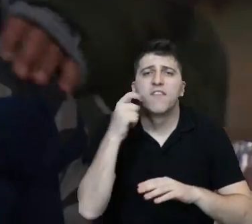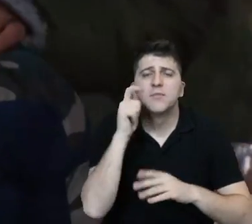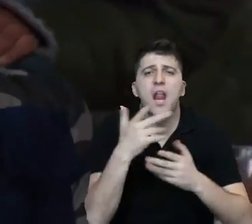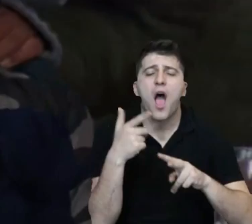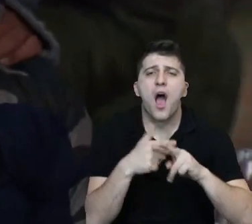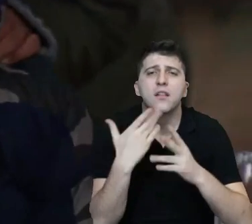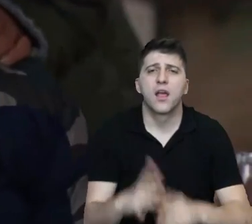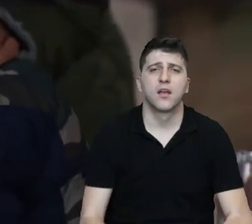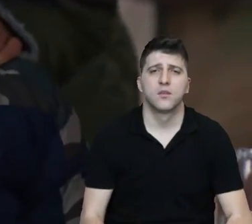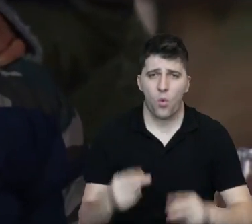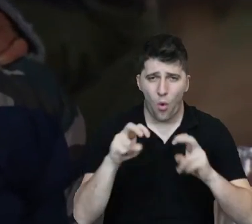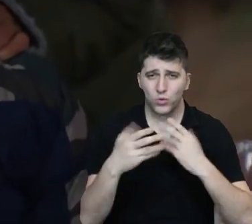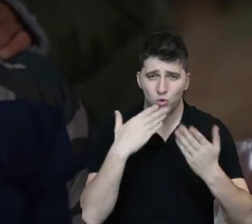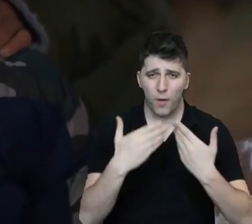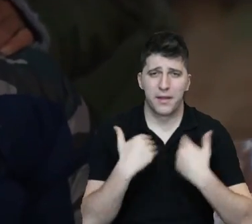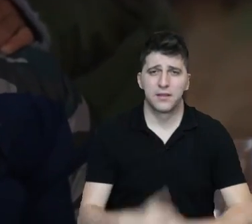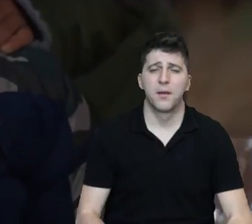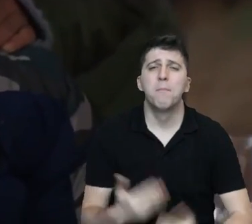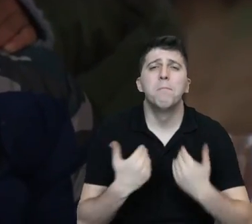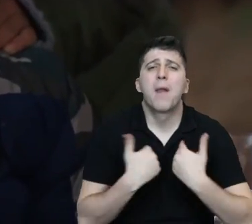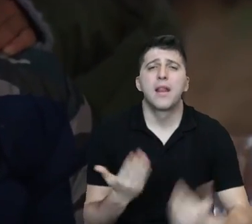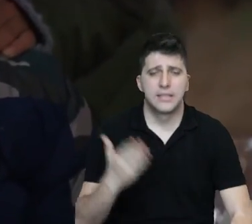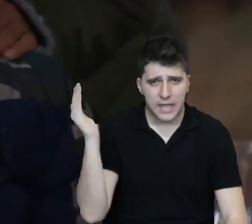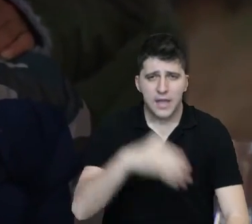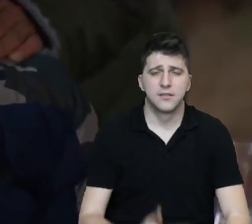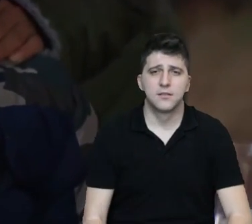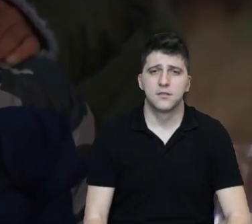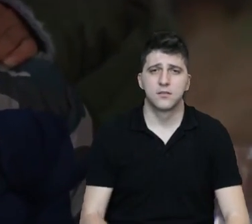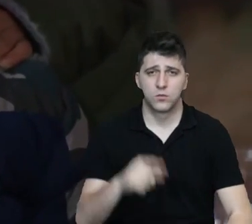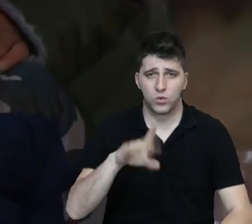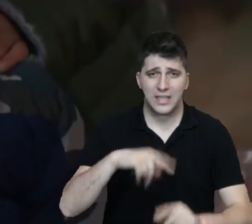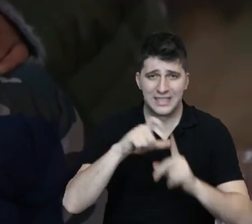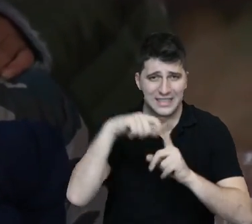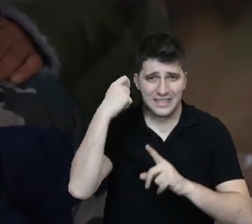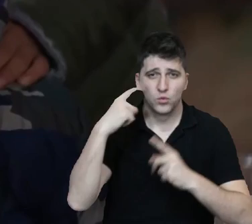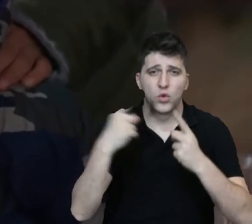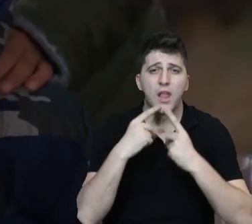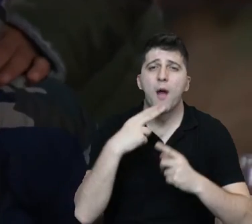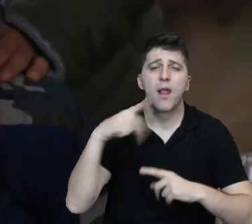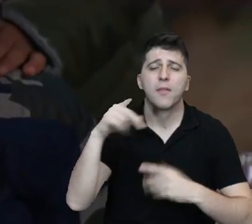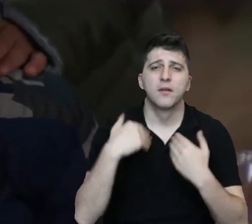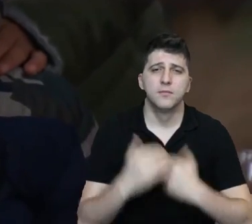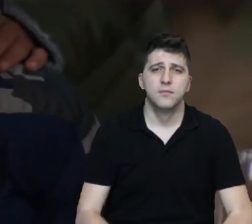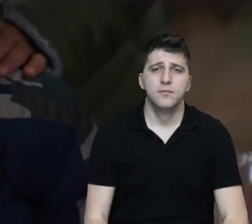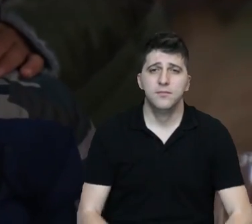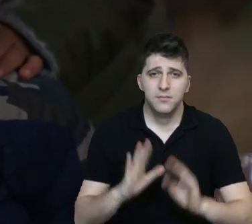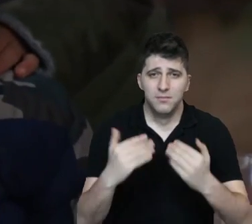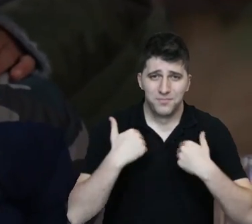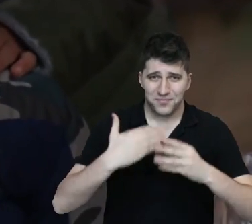filmcileri Arda'cığım ya? Ne güzel oturuyoruz işte. Bana ne? Gelsinler. Burada dizi çekeceklerini söyledi ablamlar. Hem